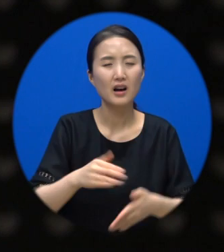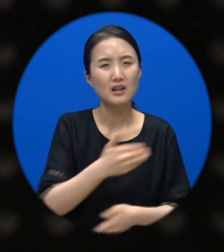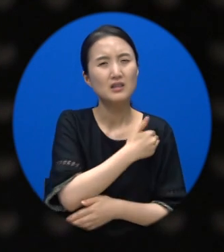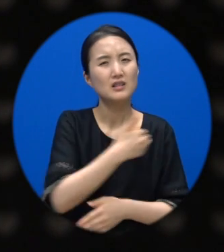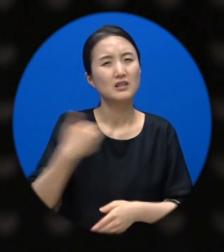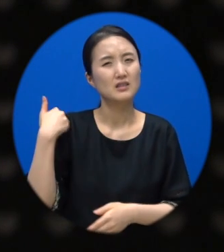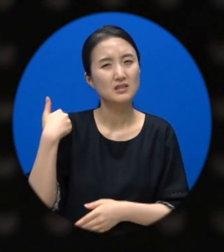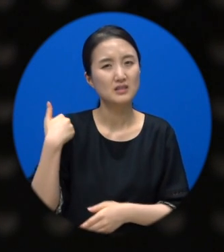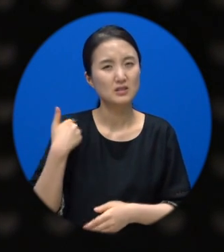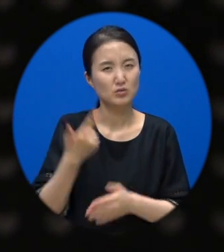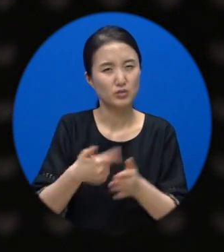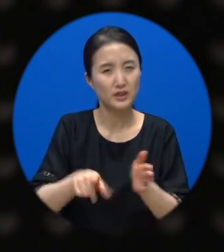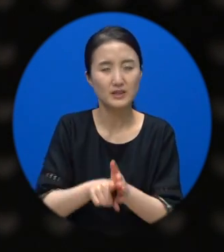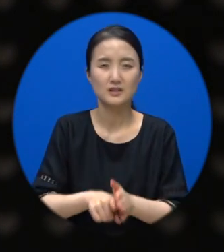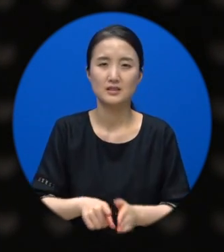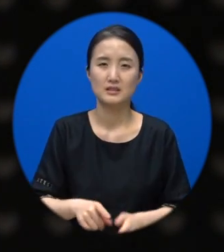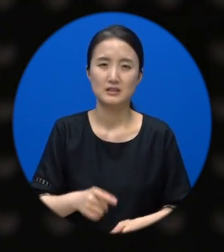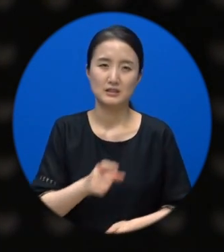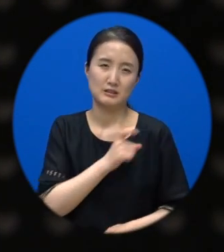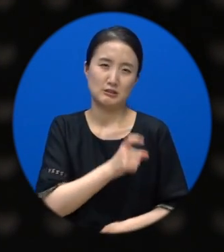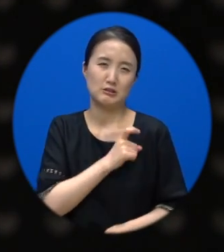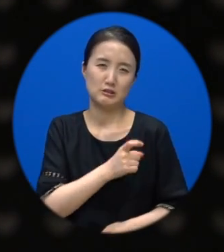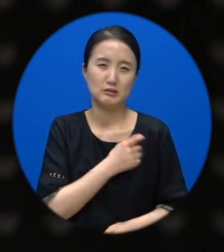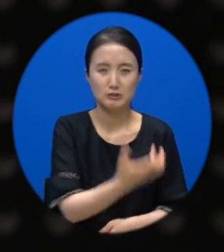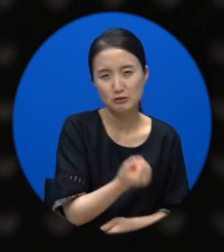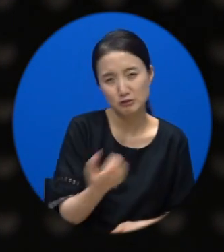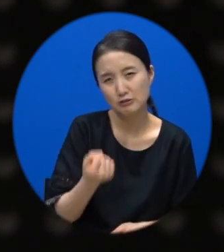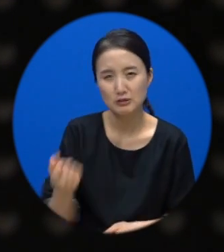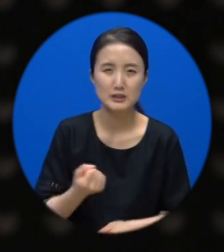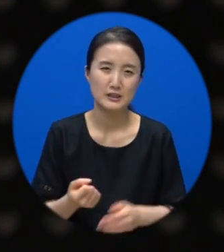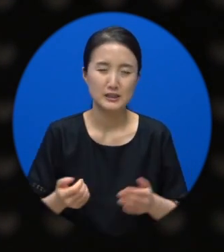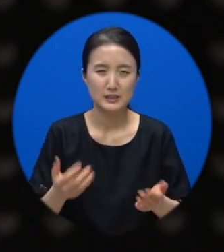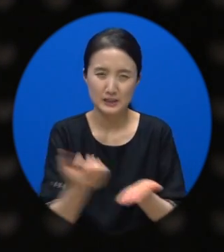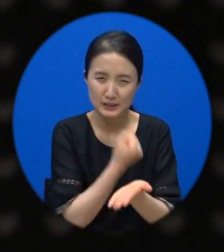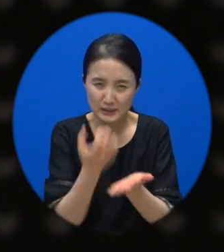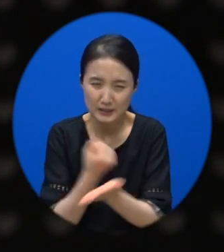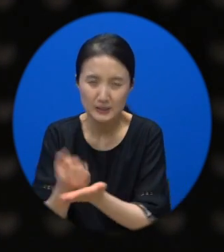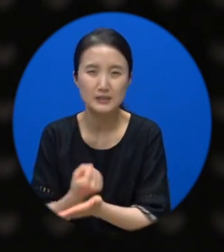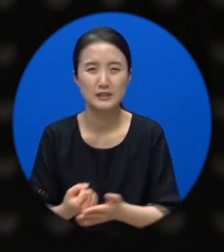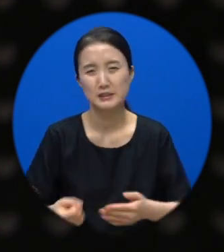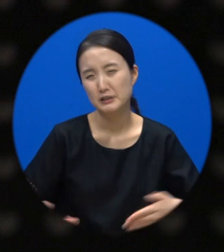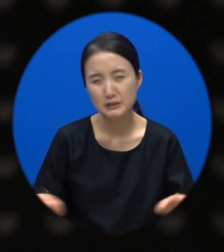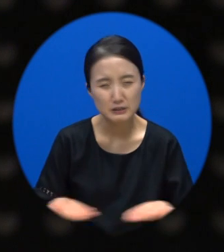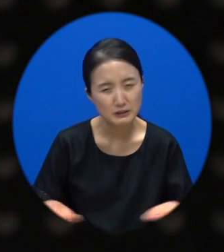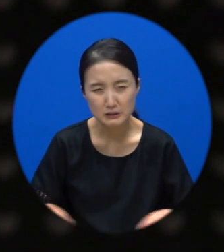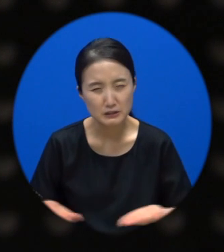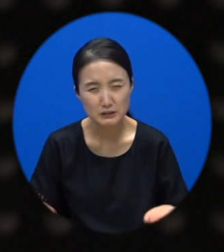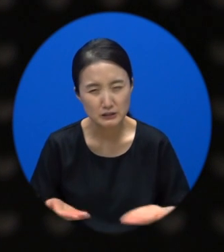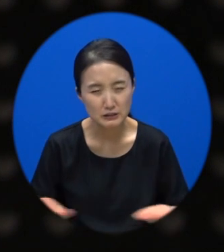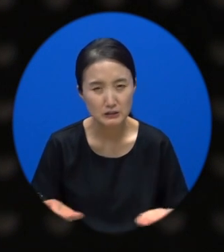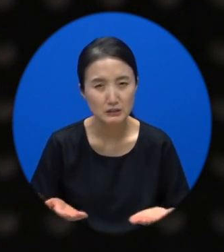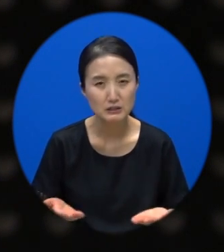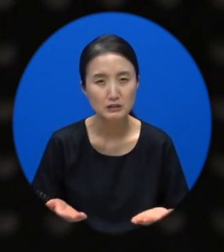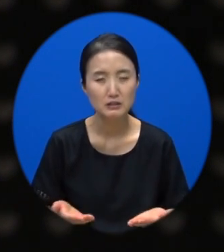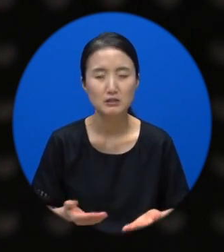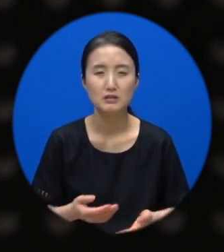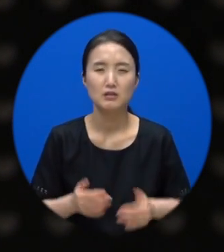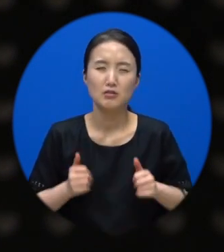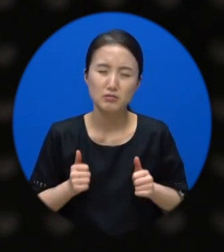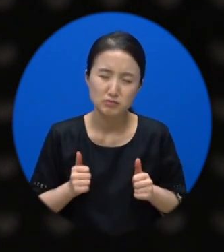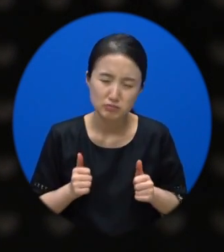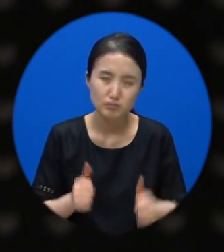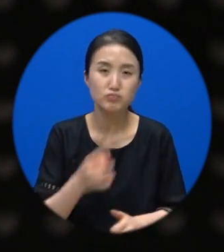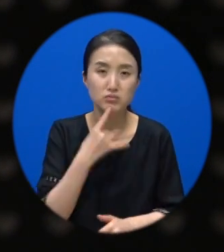자격증을 쓸데없이 따려고 그러고 성과를 내려고만 하고 워커홀릭이 되는 거예요. 근데 그럼에도 불구하고 나를 사랑하는 마음이 안